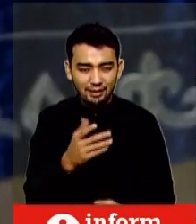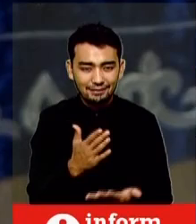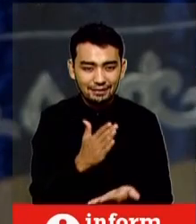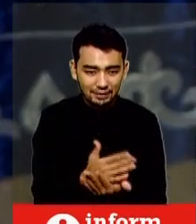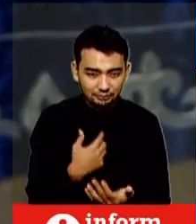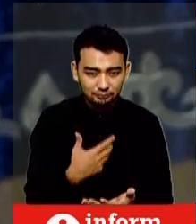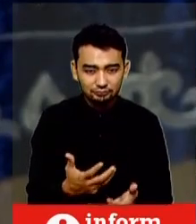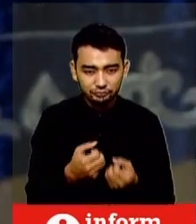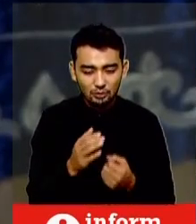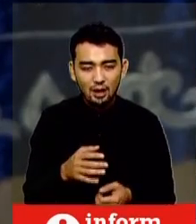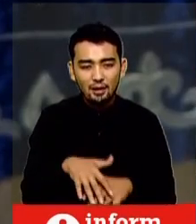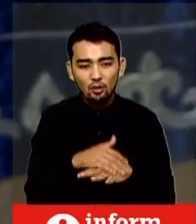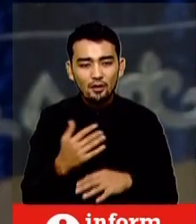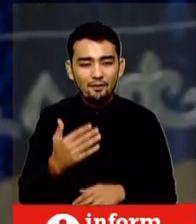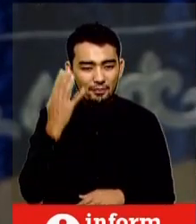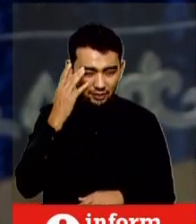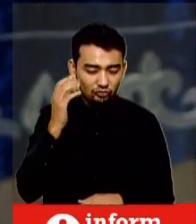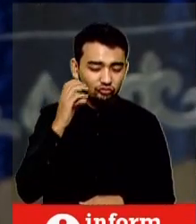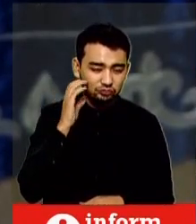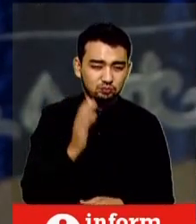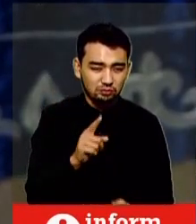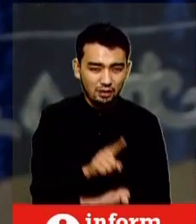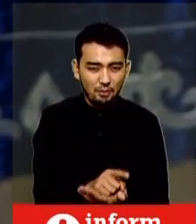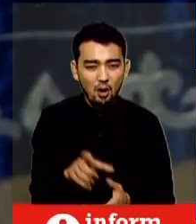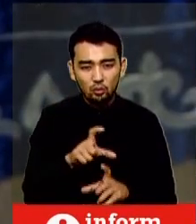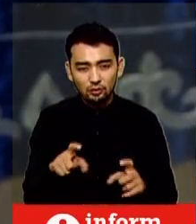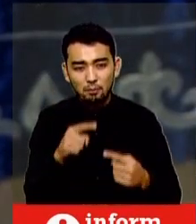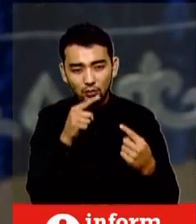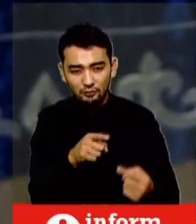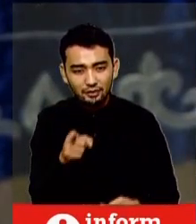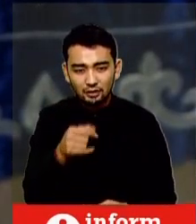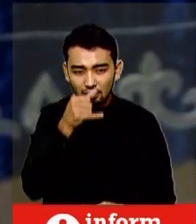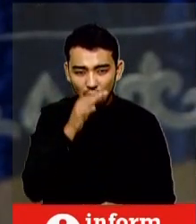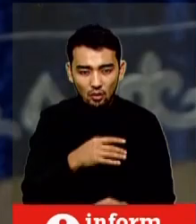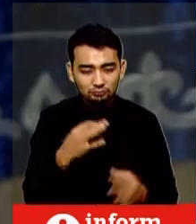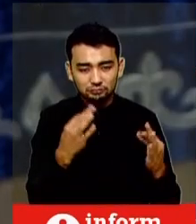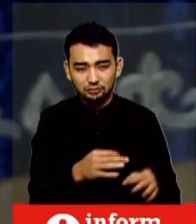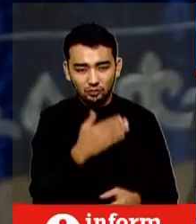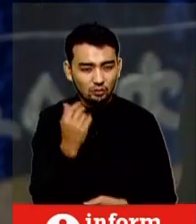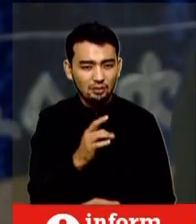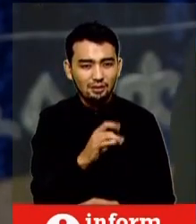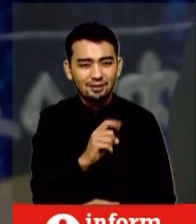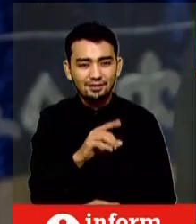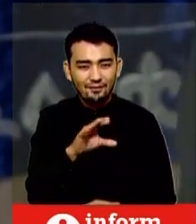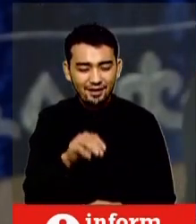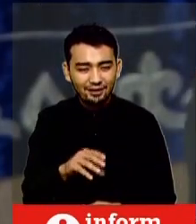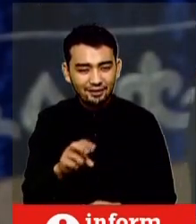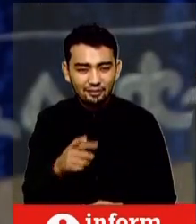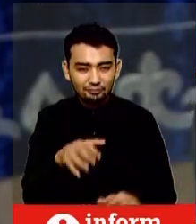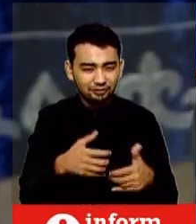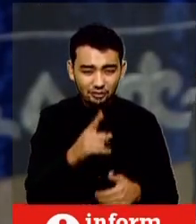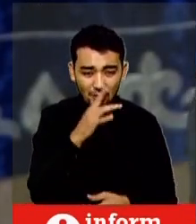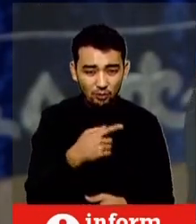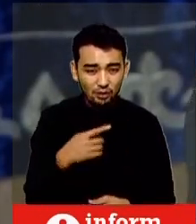Мнение народа будет учтено. Вот именно, потому что люди против. Они не могут получить добро на разведку, не то что на добычу. Но видите,